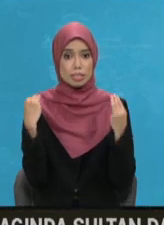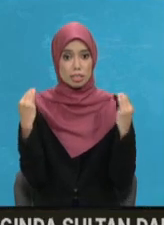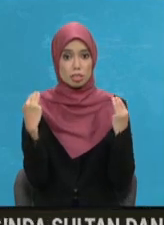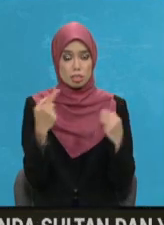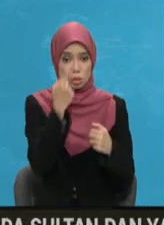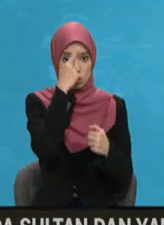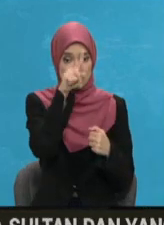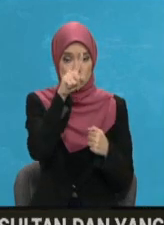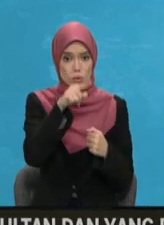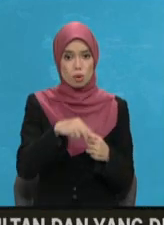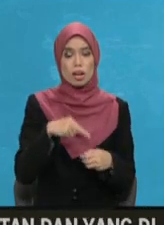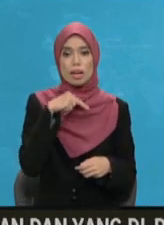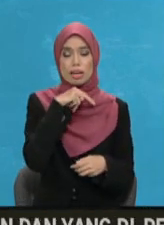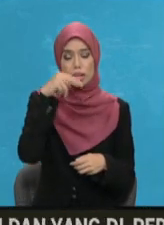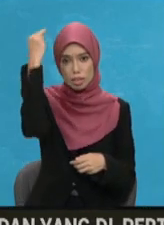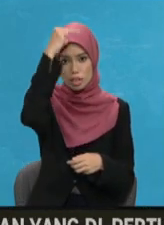Wasallam